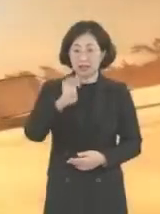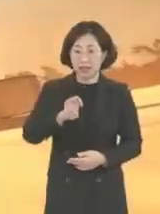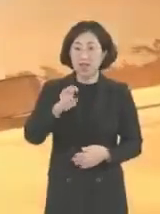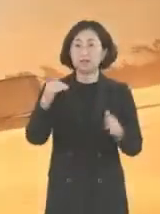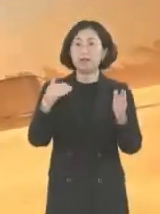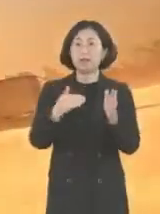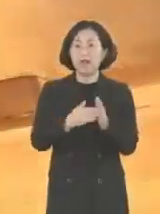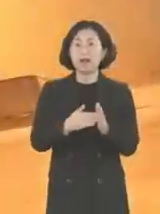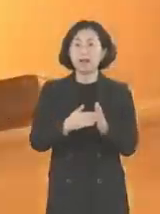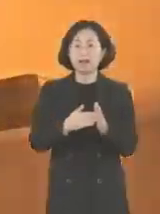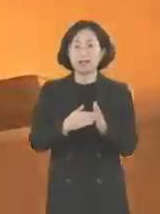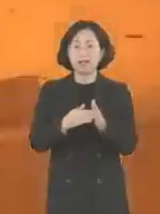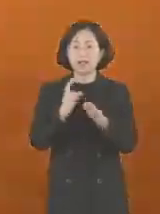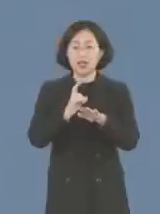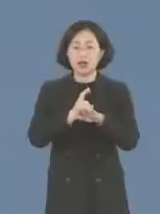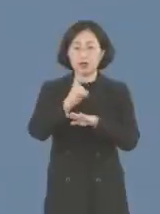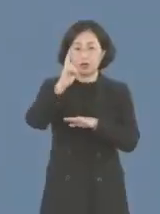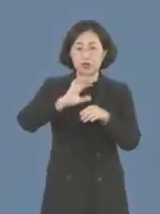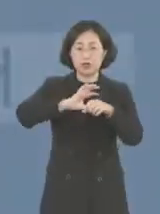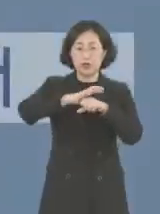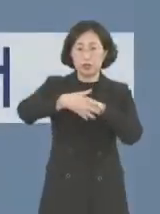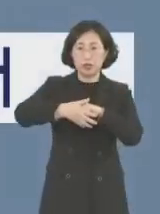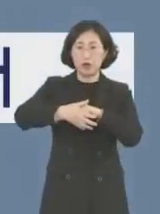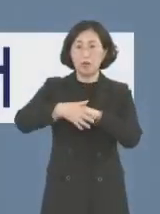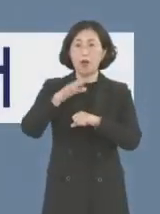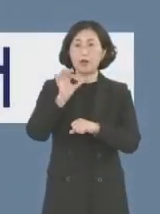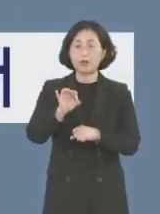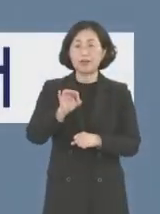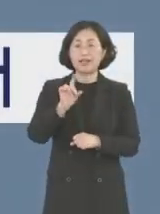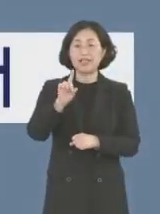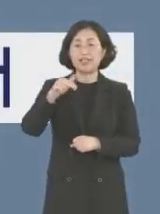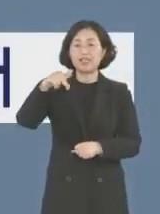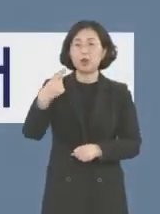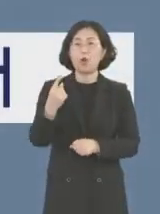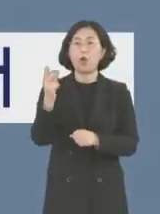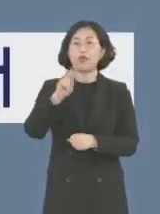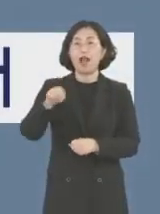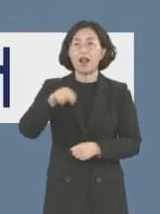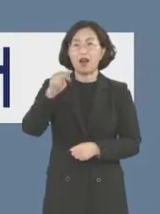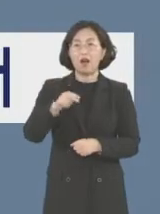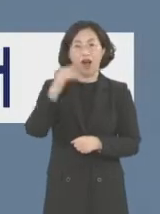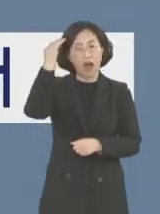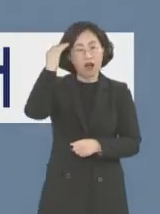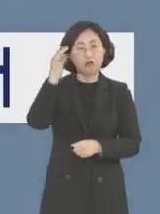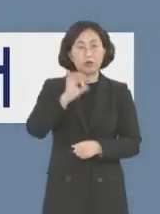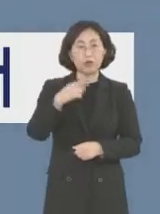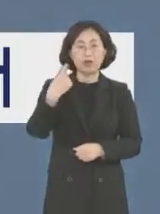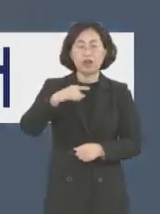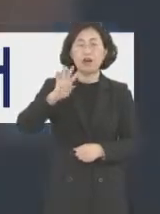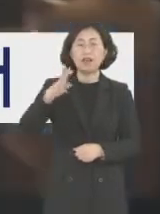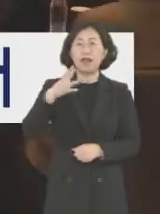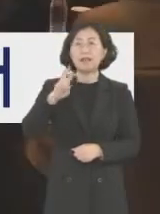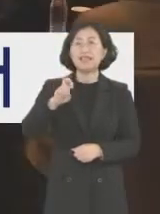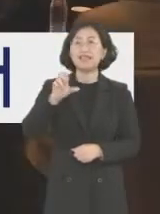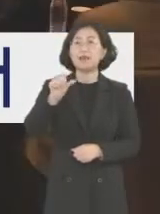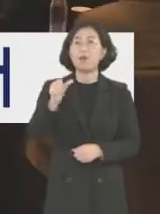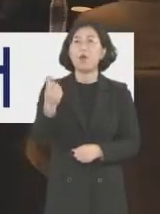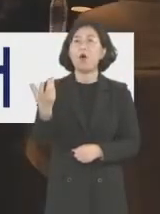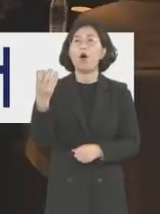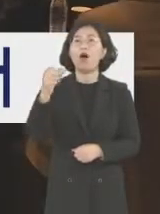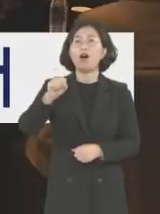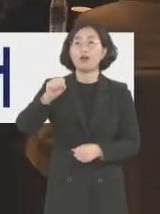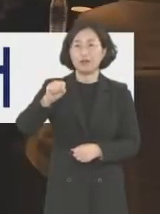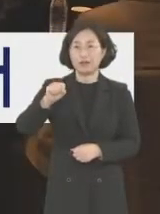2040년까지 예측되는 우주 글로벌 시장 규모는 약 1조 달러, 한화로 1425조 원. 정부가